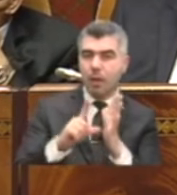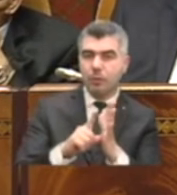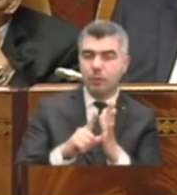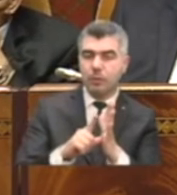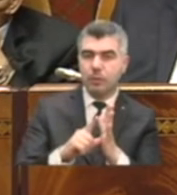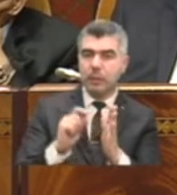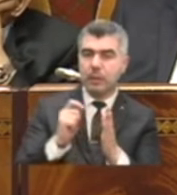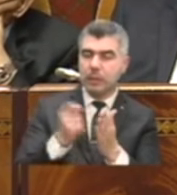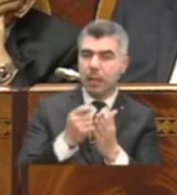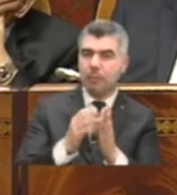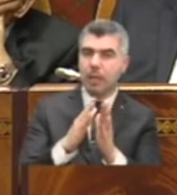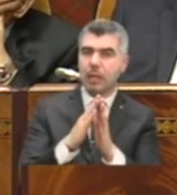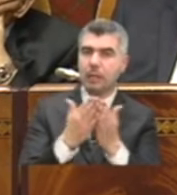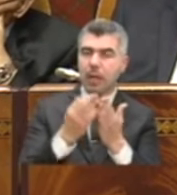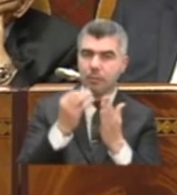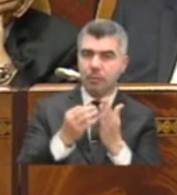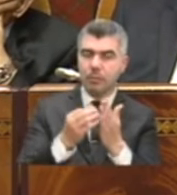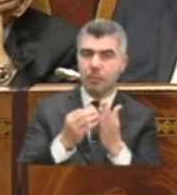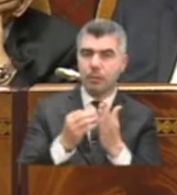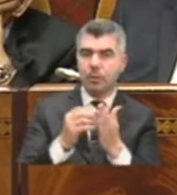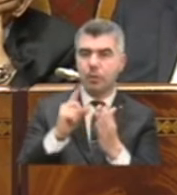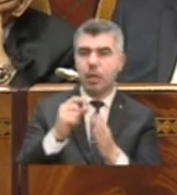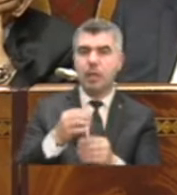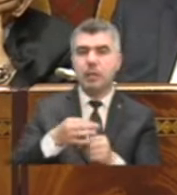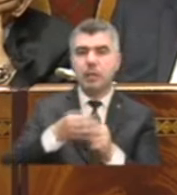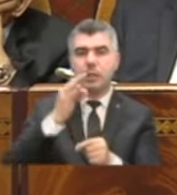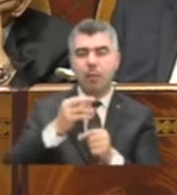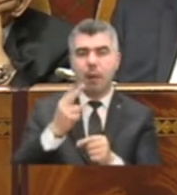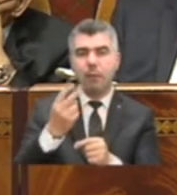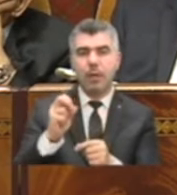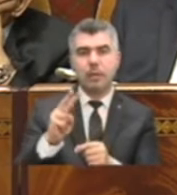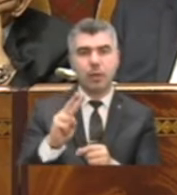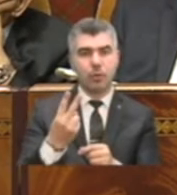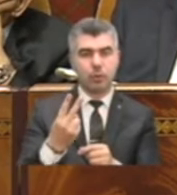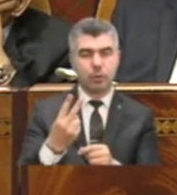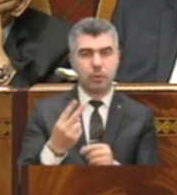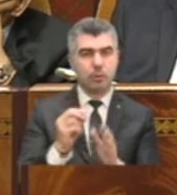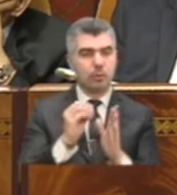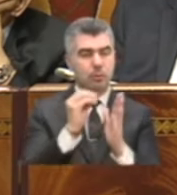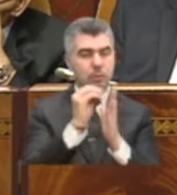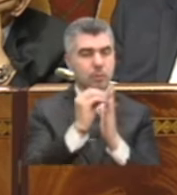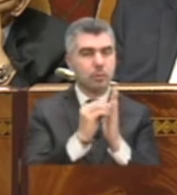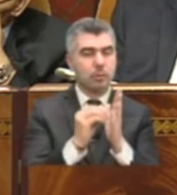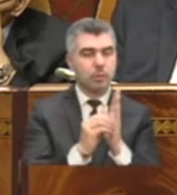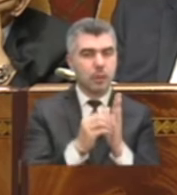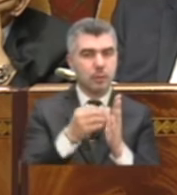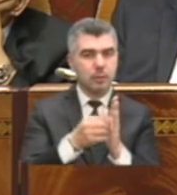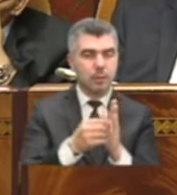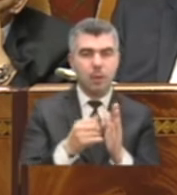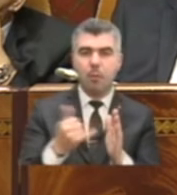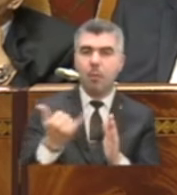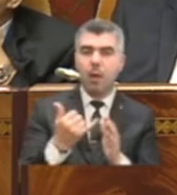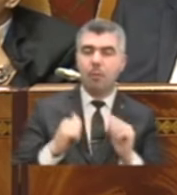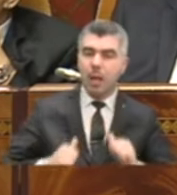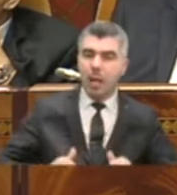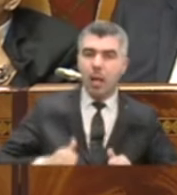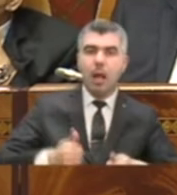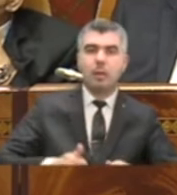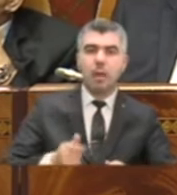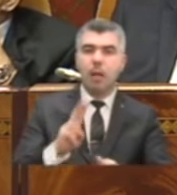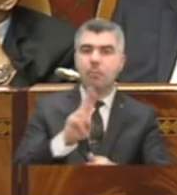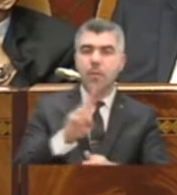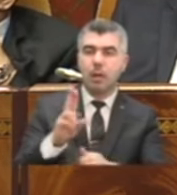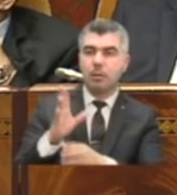في تاريخ شتنبر 2022، ويأتي ذلك في إطار تفعيل الإرادة الملكية السامية لصاحب